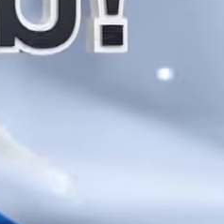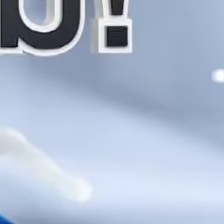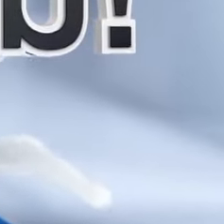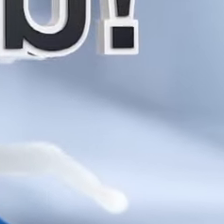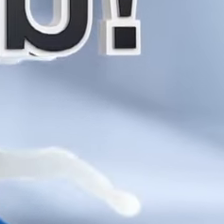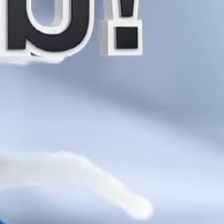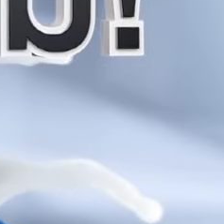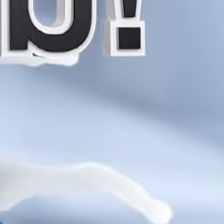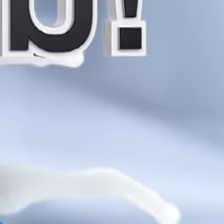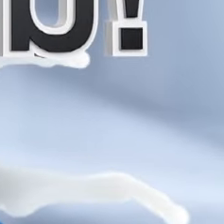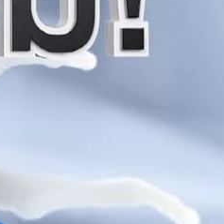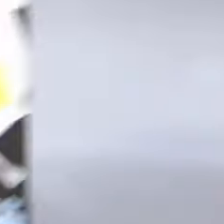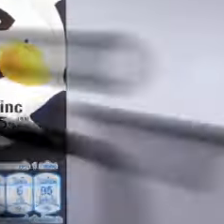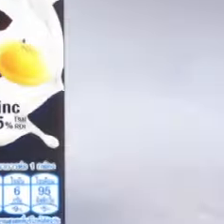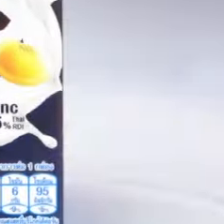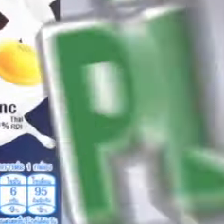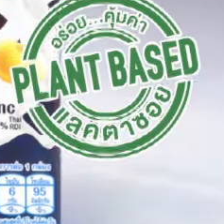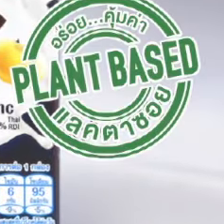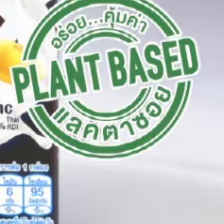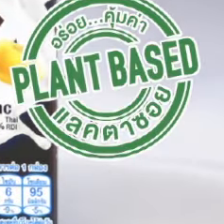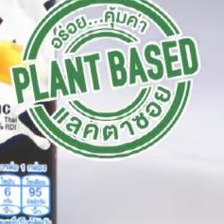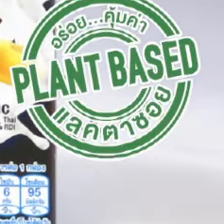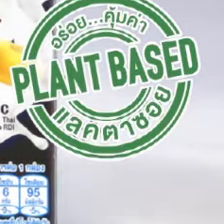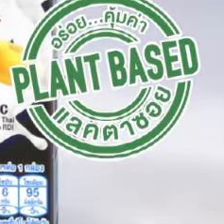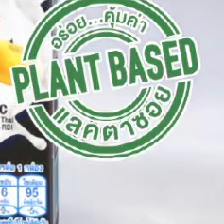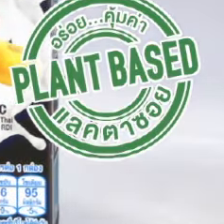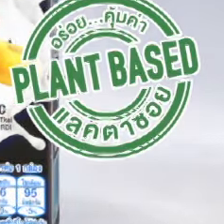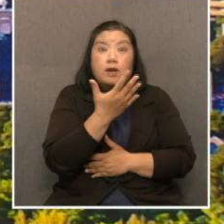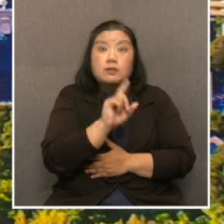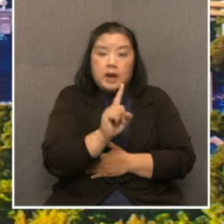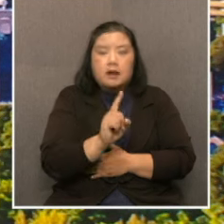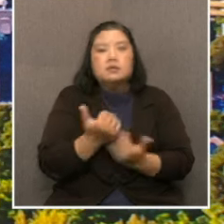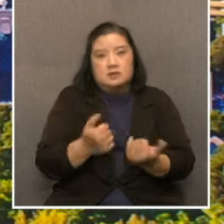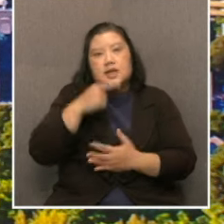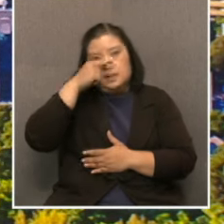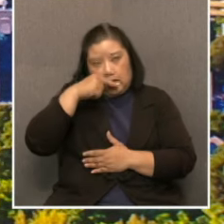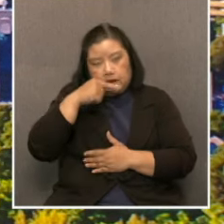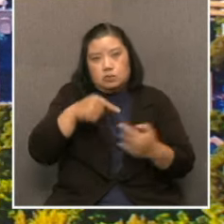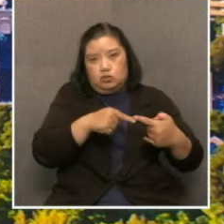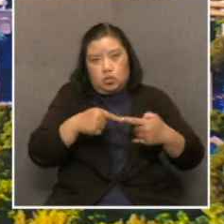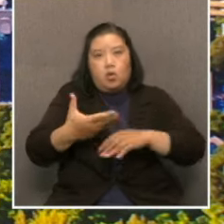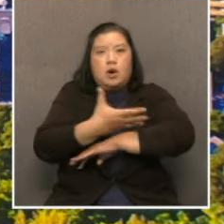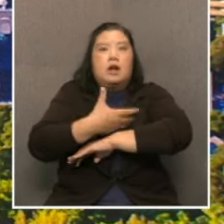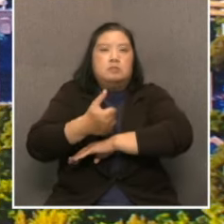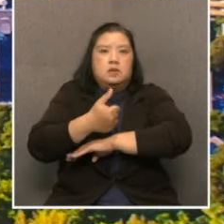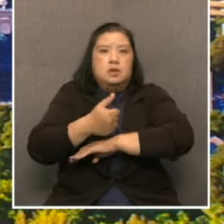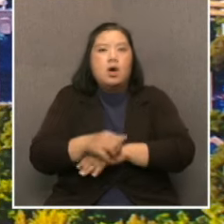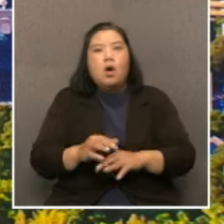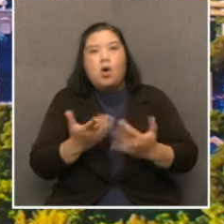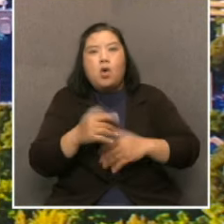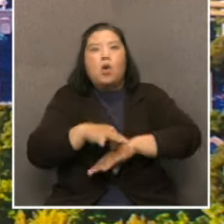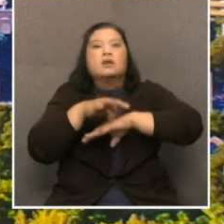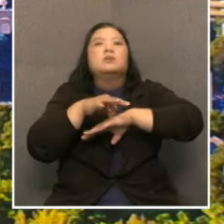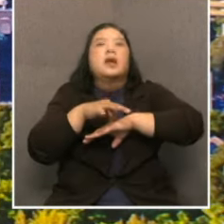แลคตาซอยงาดำเข้มประโยชน์ทุกคำหอมงาดำอร่อยมาก การเมืองที่ขณะนี้กำลังรอฟอร์มทีมคณะรัฐมนตรีชุด